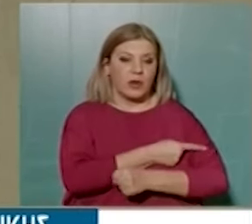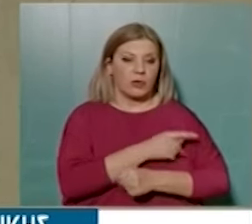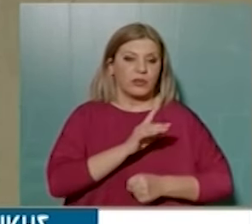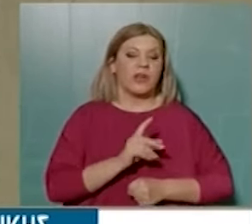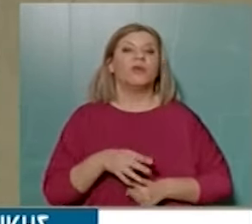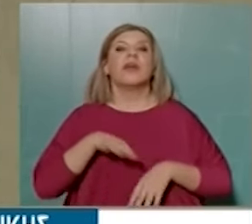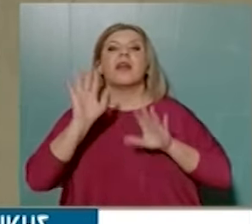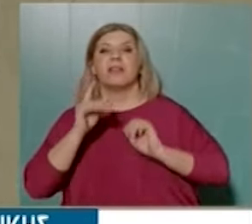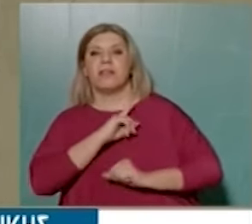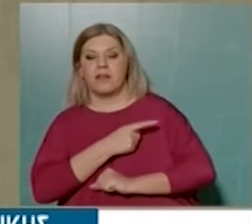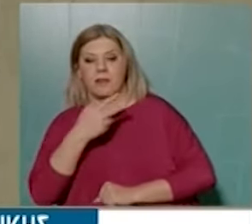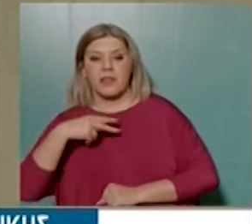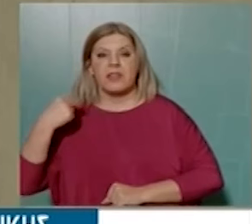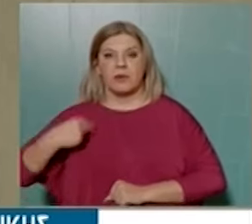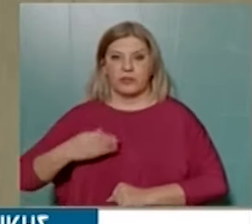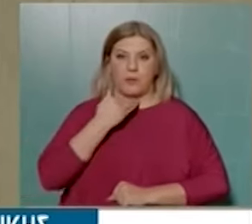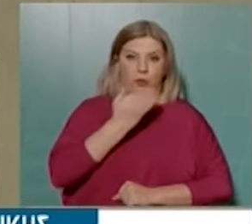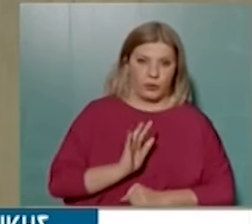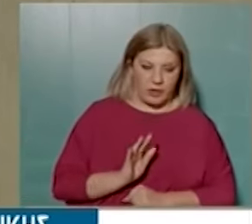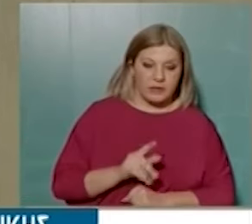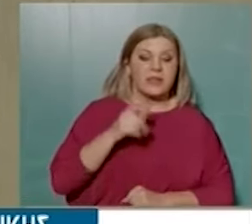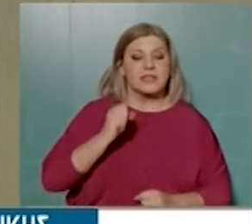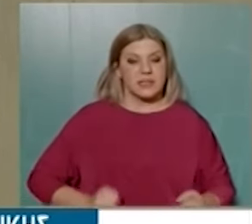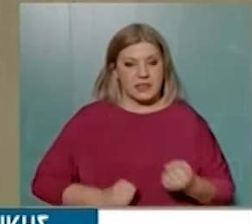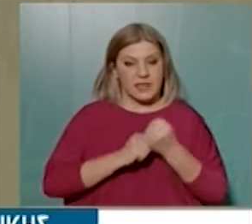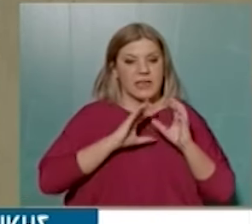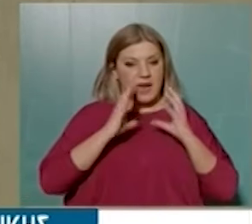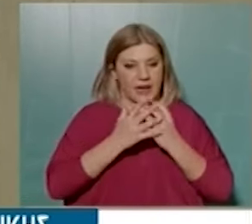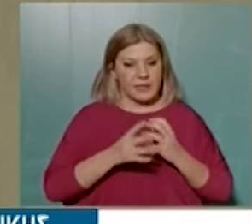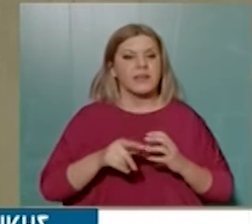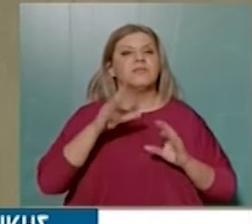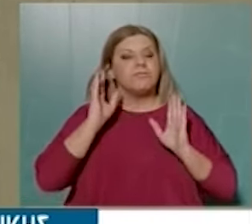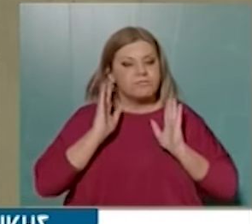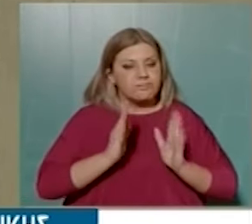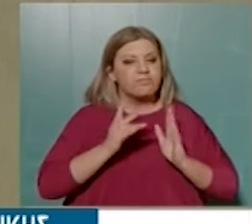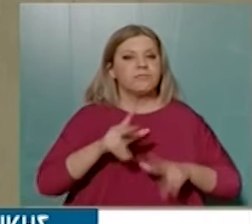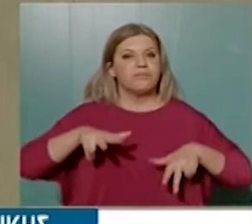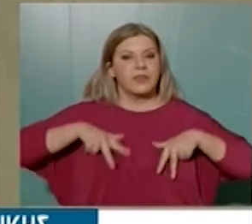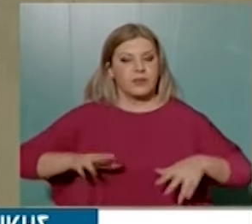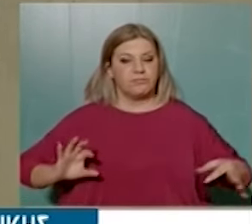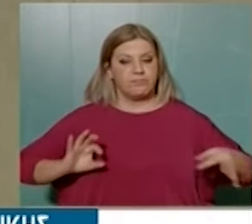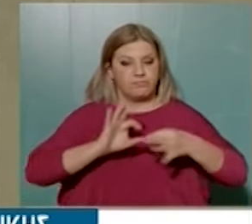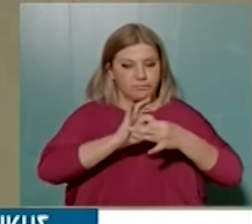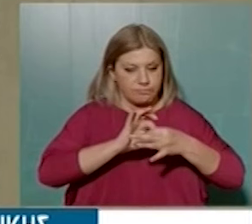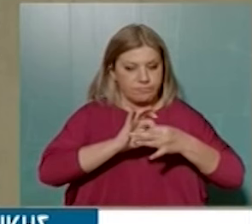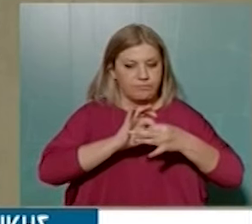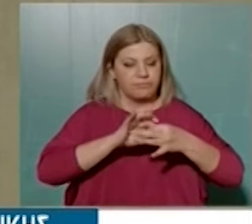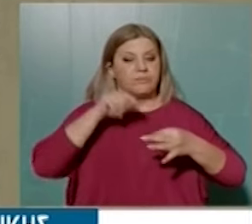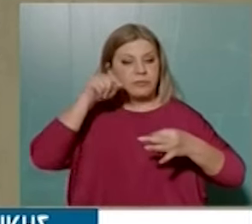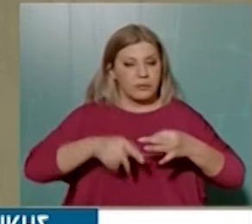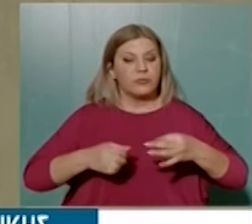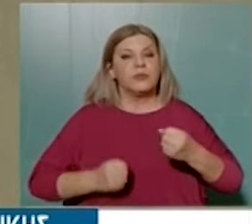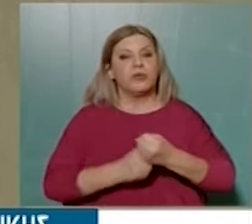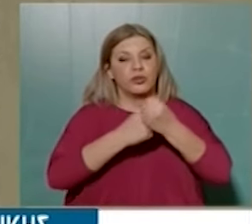ανικανότητα κάποιων δημοτικών αρχών στηρίζεται στη γενική γραμμή πλεύσης που χαράζουν οι κυβερνήσεις που στηρίζουν η νέα